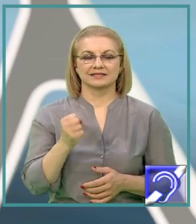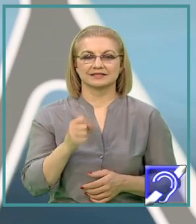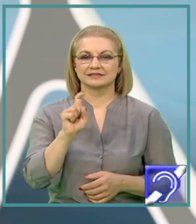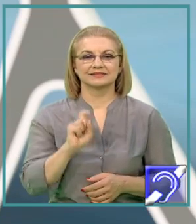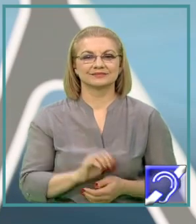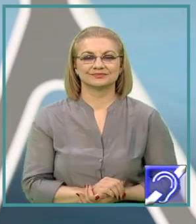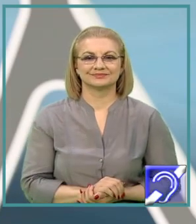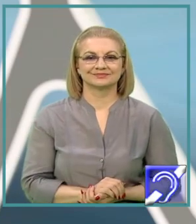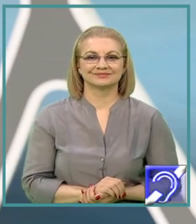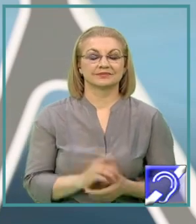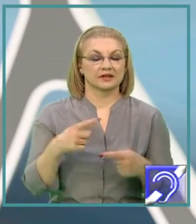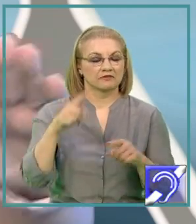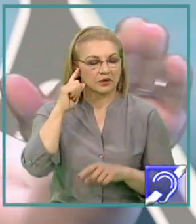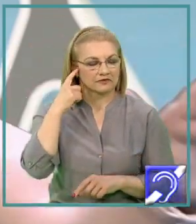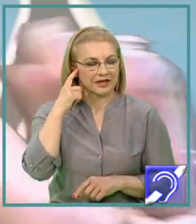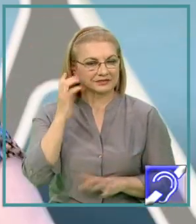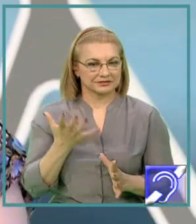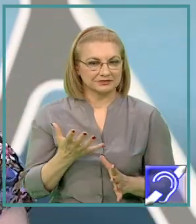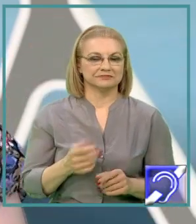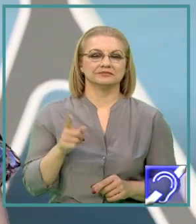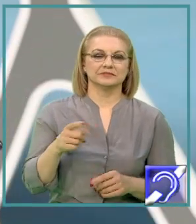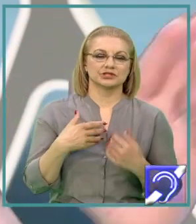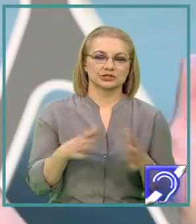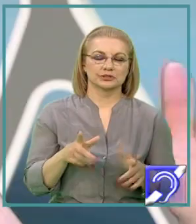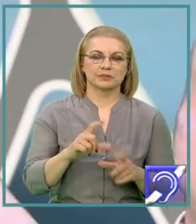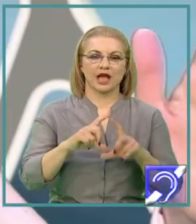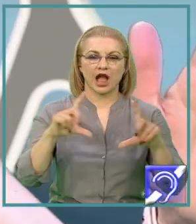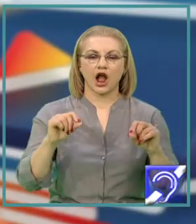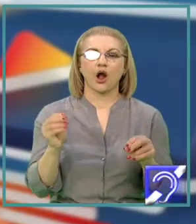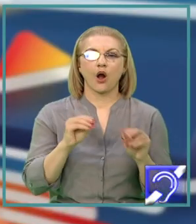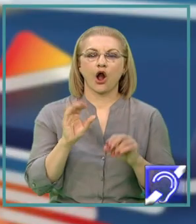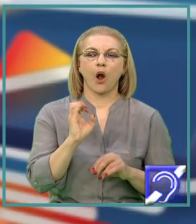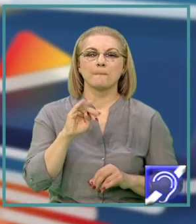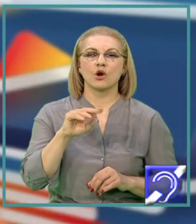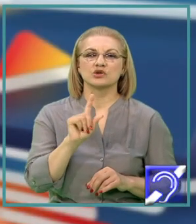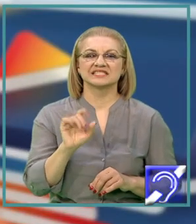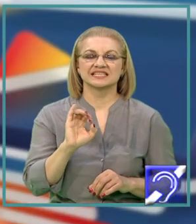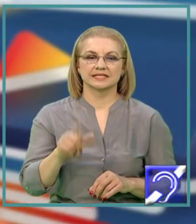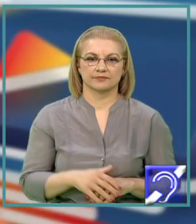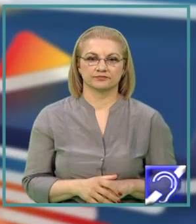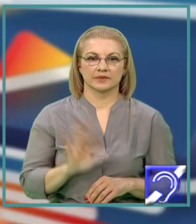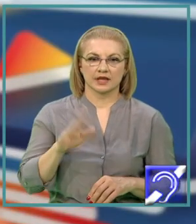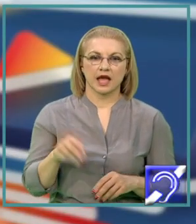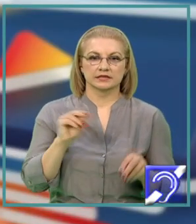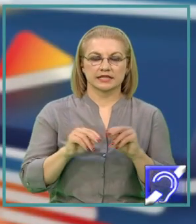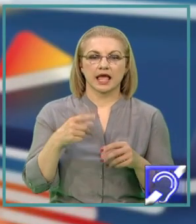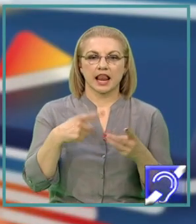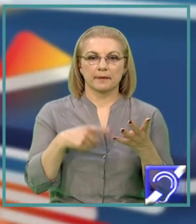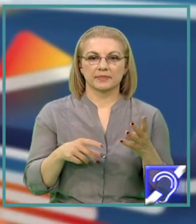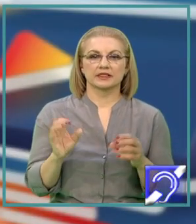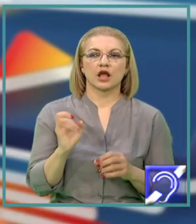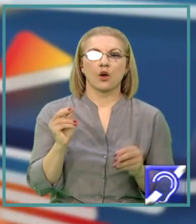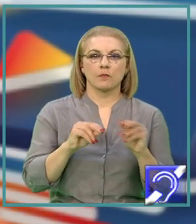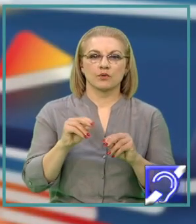bine v-ați gândit să plecați de la compoziție. Textul, fragmentul se remarcă prin elemente de compoziție specifice